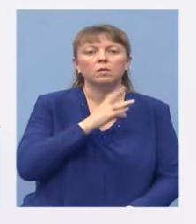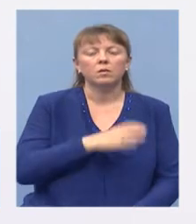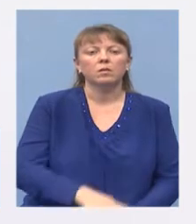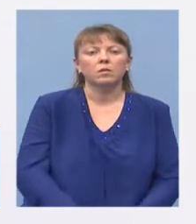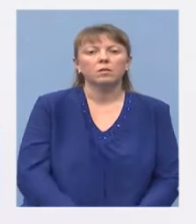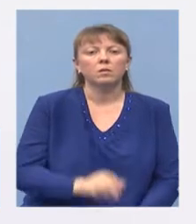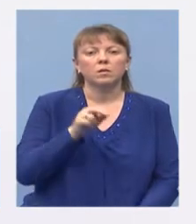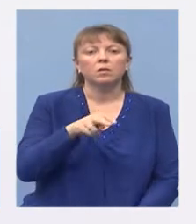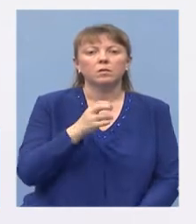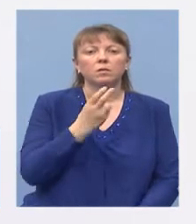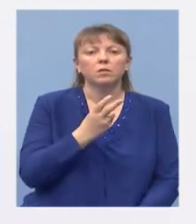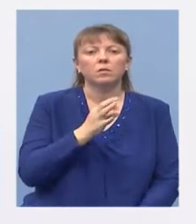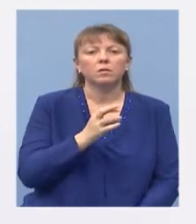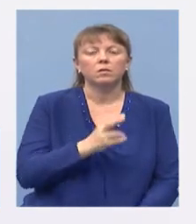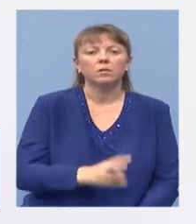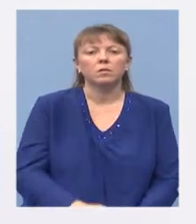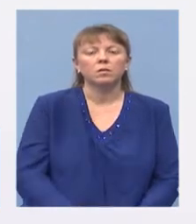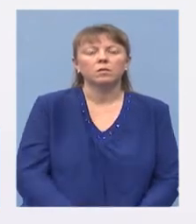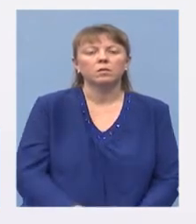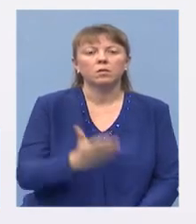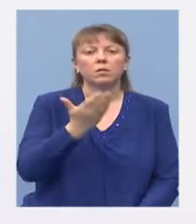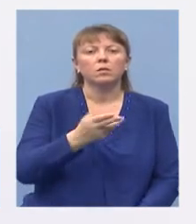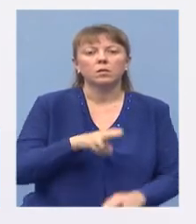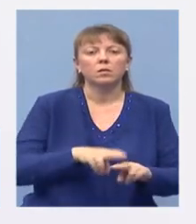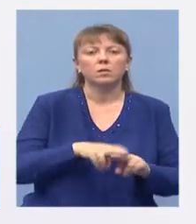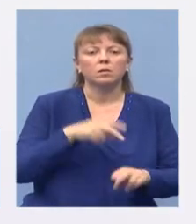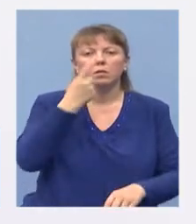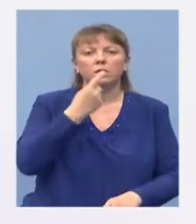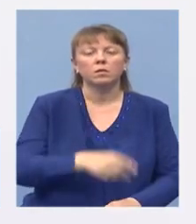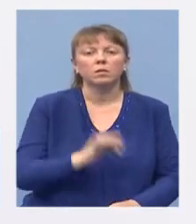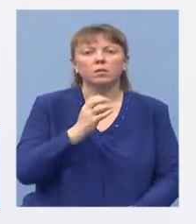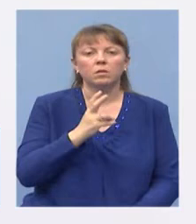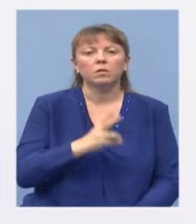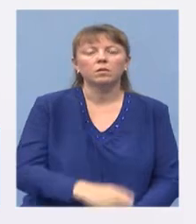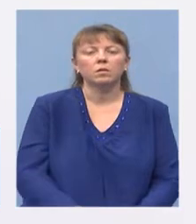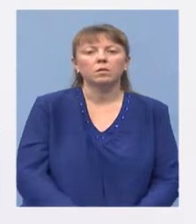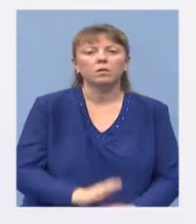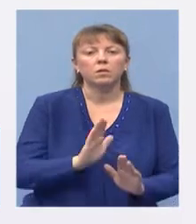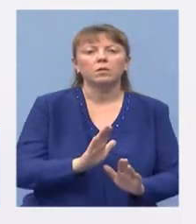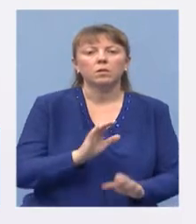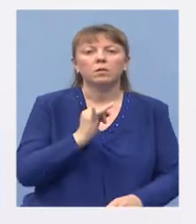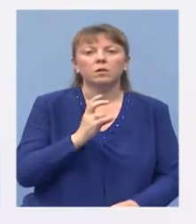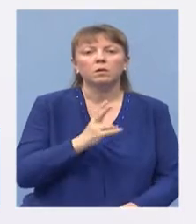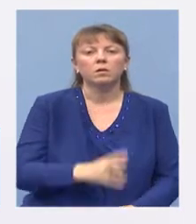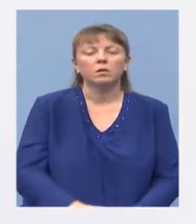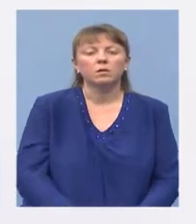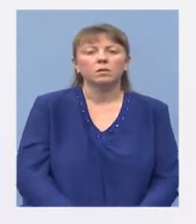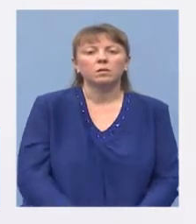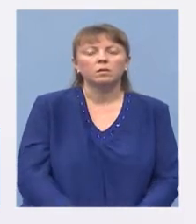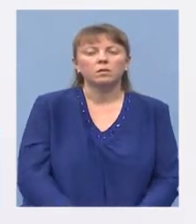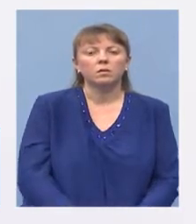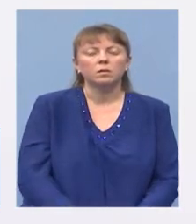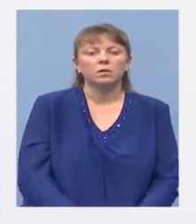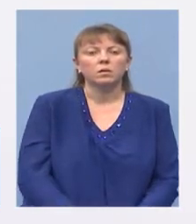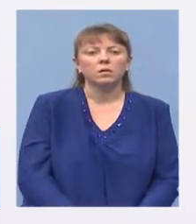Например, вы приходите в ЦОН, предъявляете свое удостоверение личности по ИИН, мы только забиваем ИИН, и